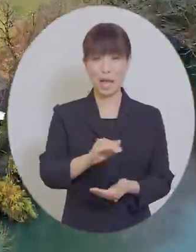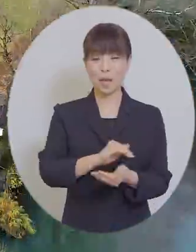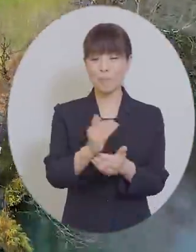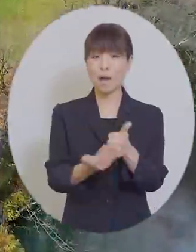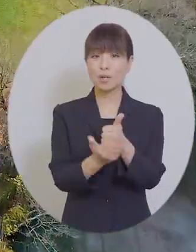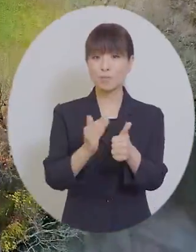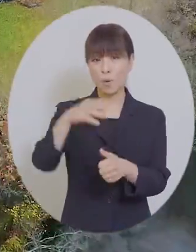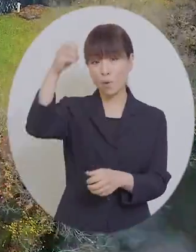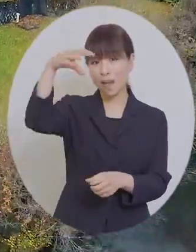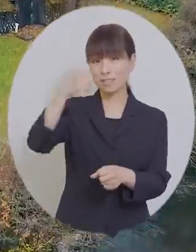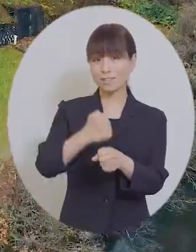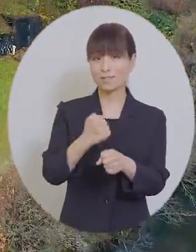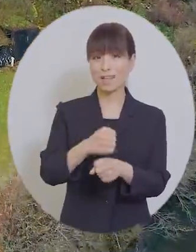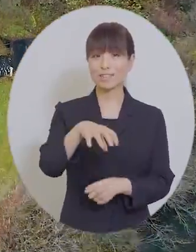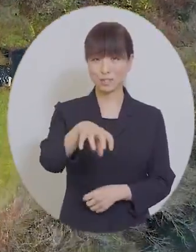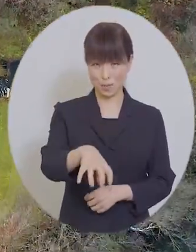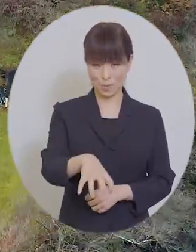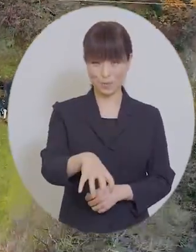丸森発電所、